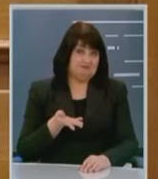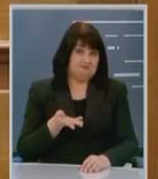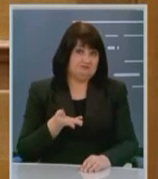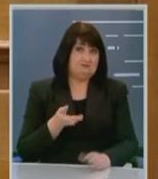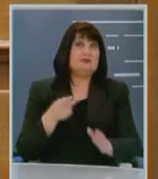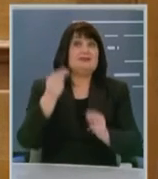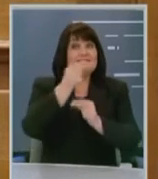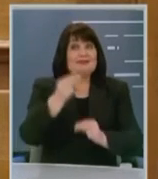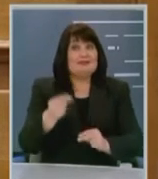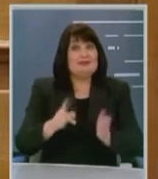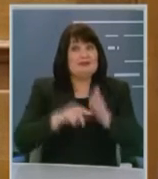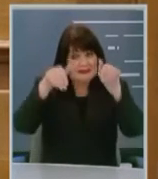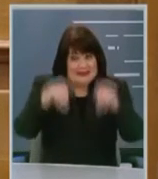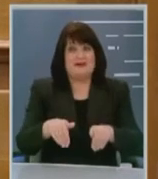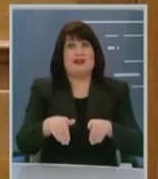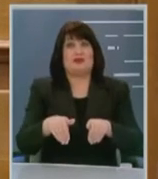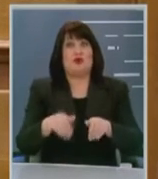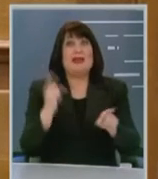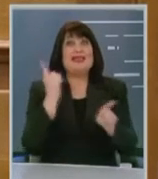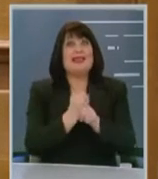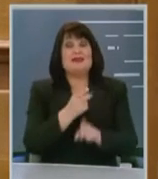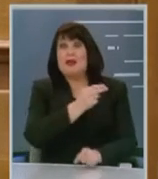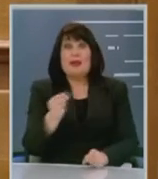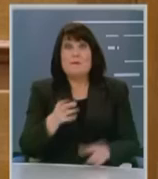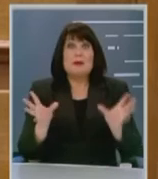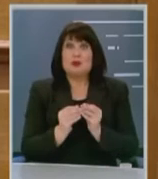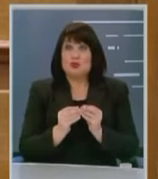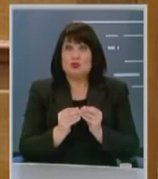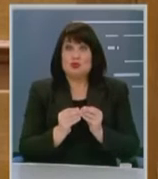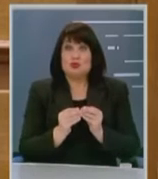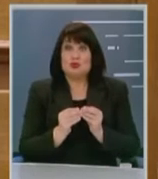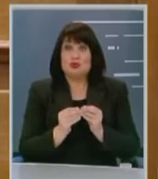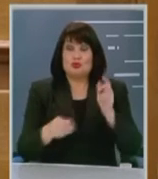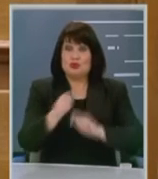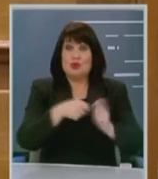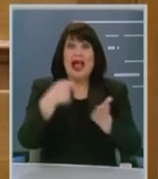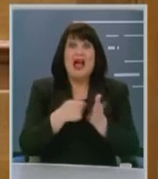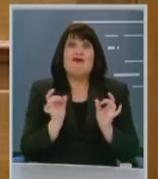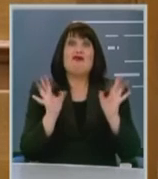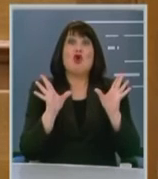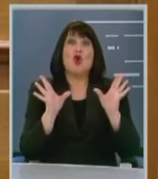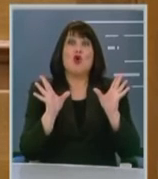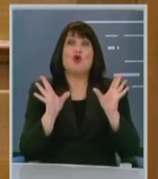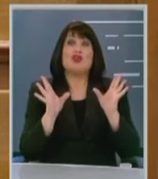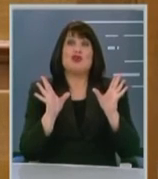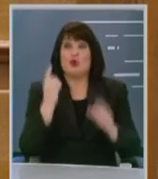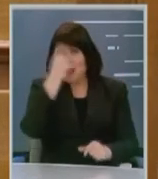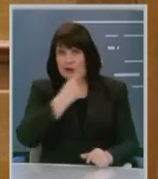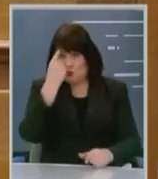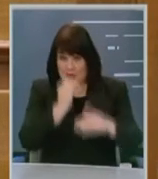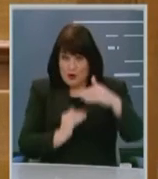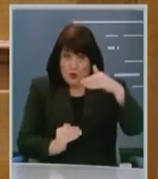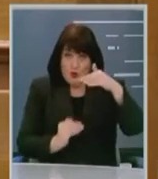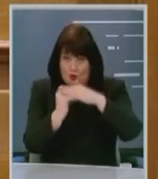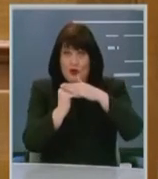πρέπει λίγο να τα σεβόμαστε, ιδιαίτερα στο θέμα της θέσπισης του αφορολογήτου ατομικού ορίου σε